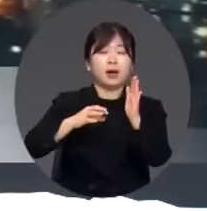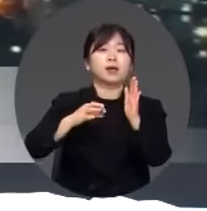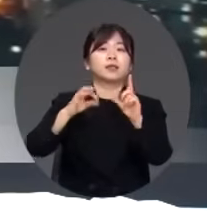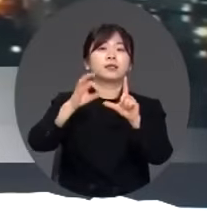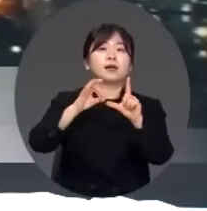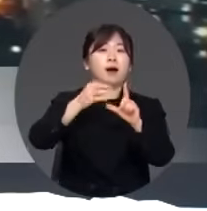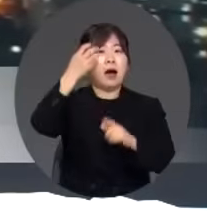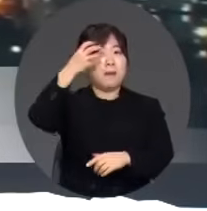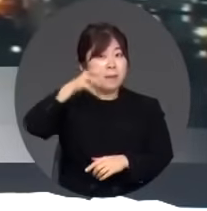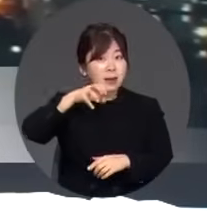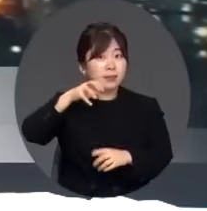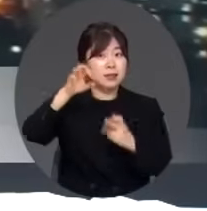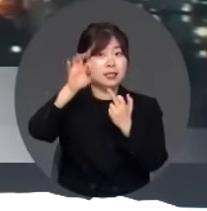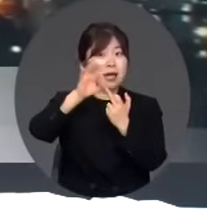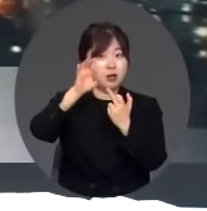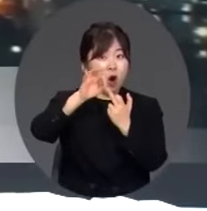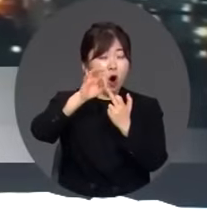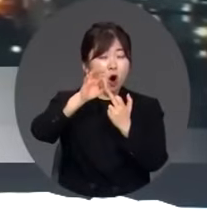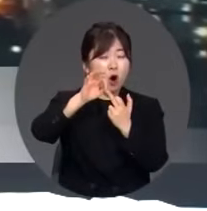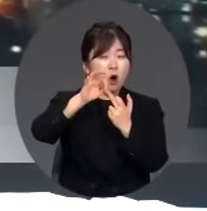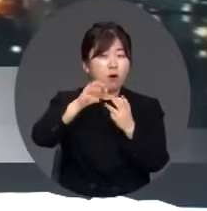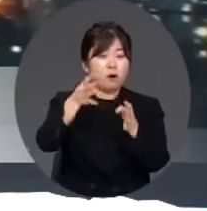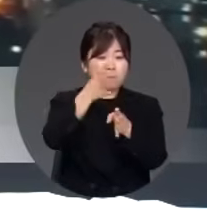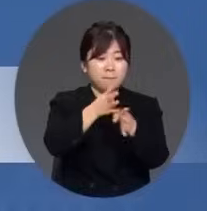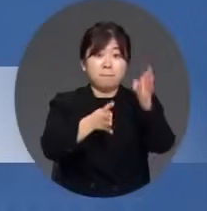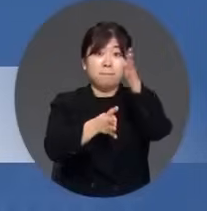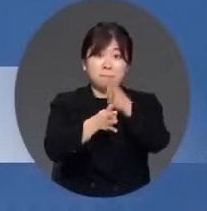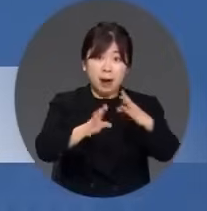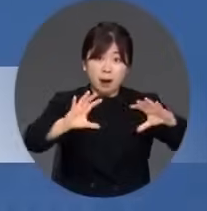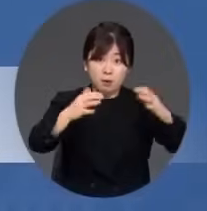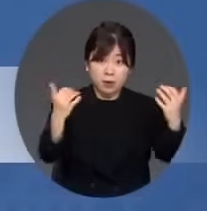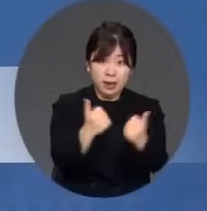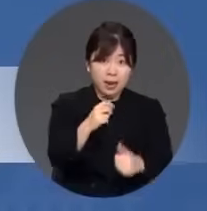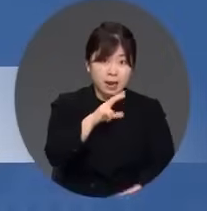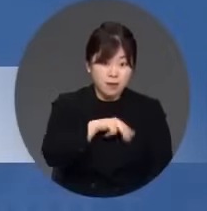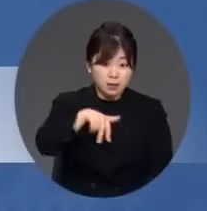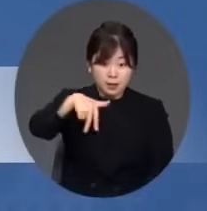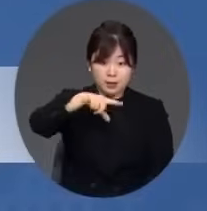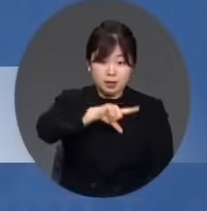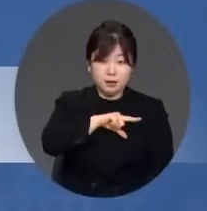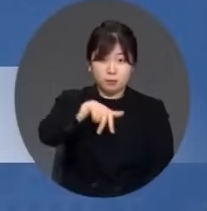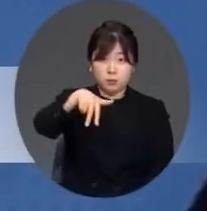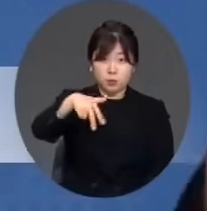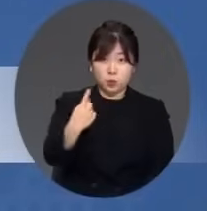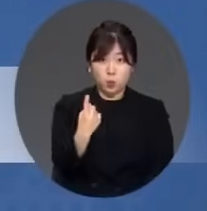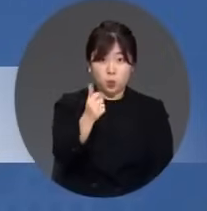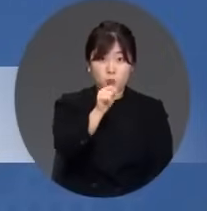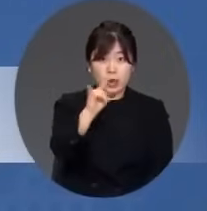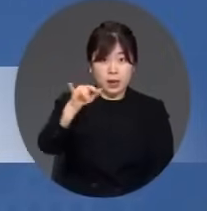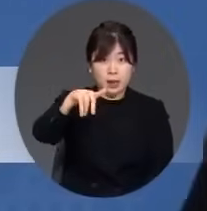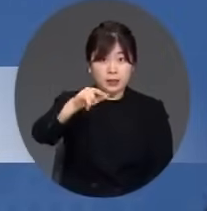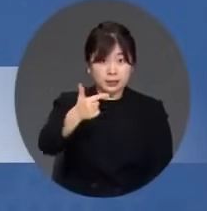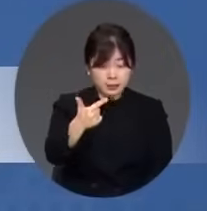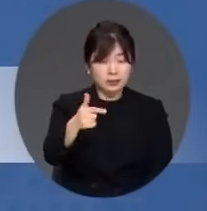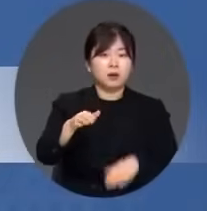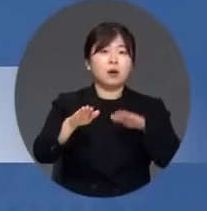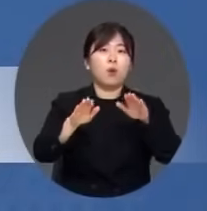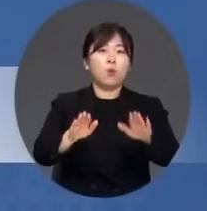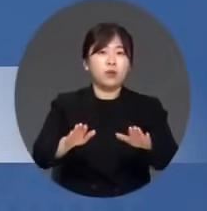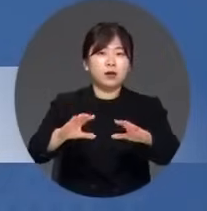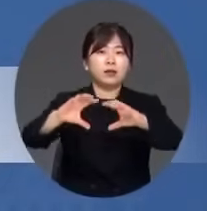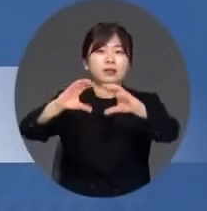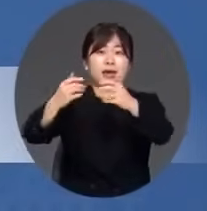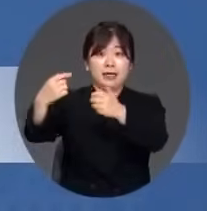창녕 선거구에서 3선을 한 국민의힘 조혜진 의원이 오늘 국회 소통관에서 기자회견을 열고 것입니다. 당의 험지 출마